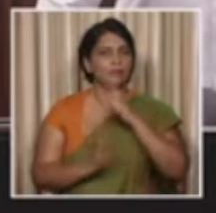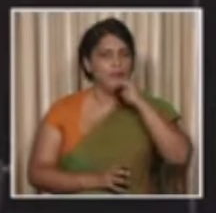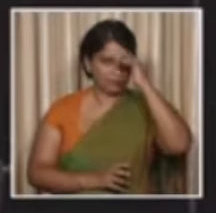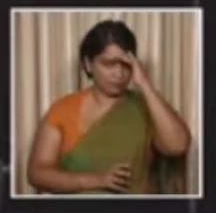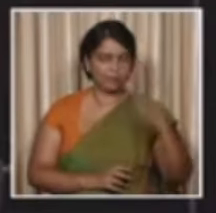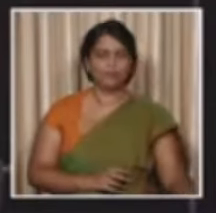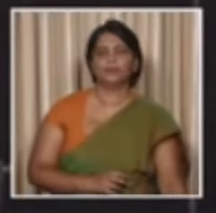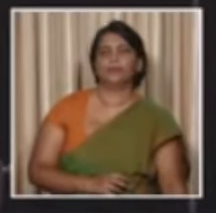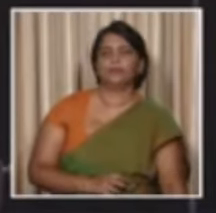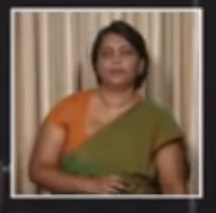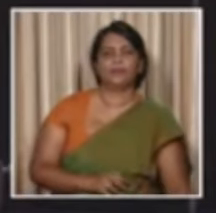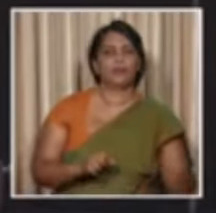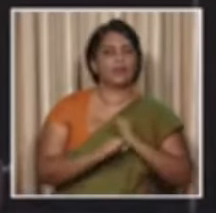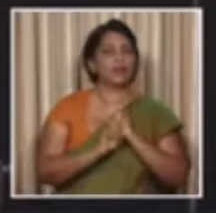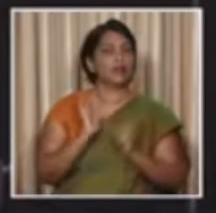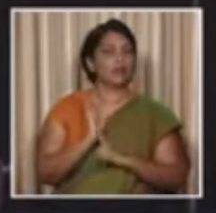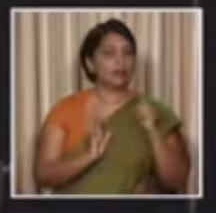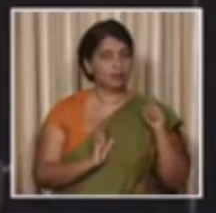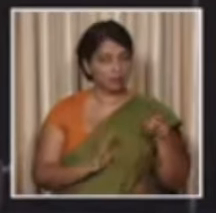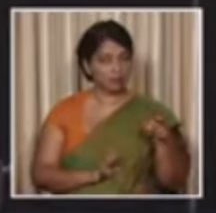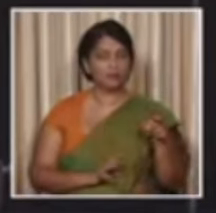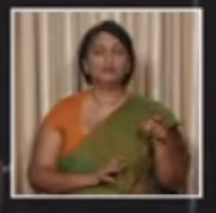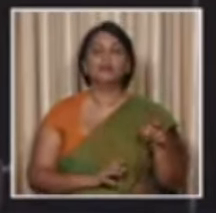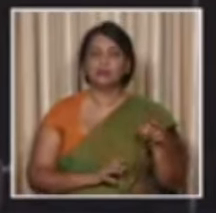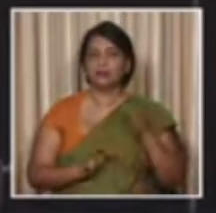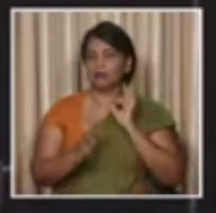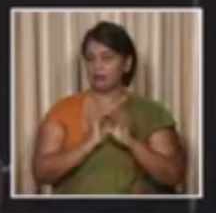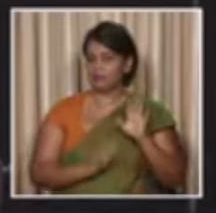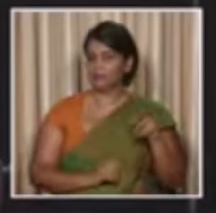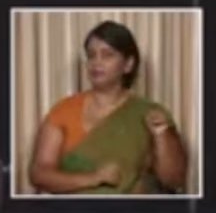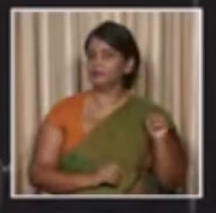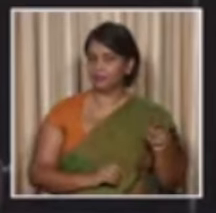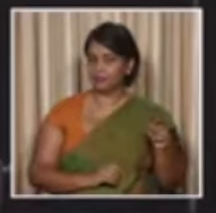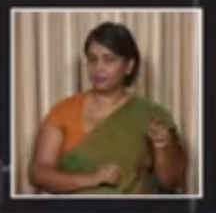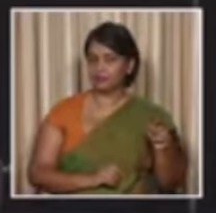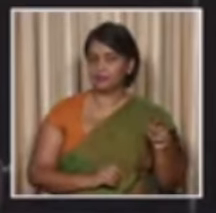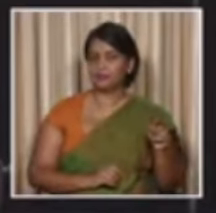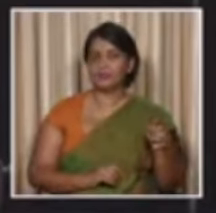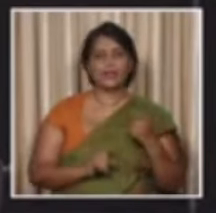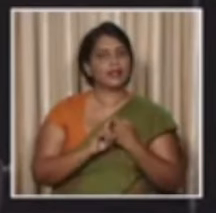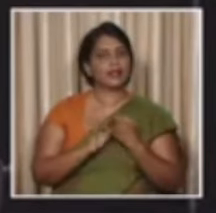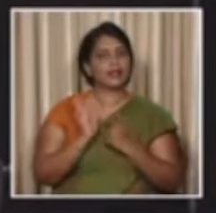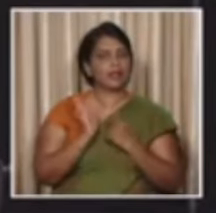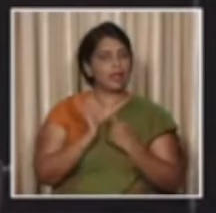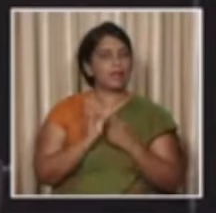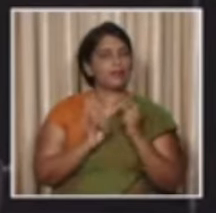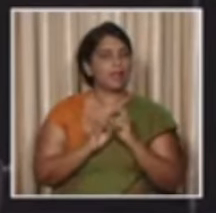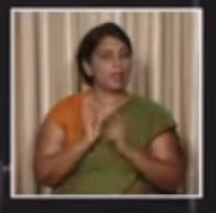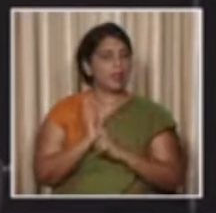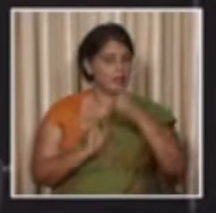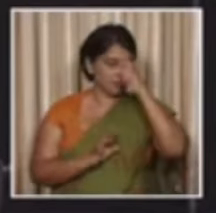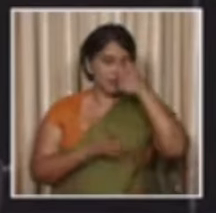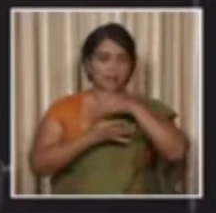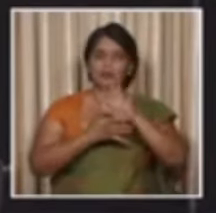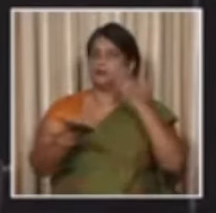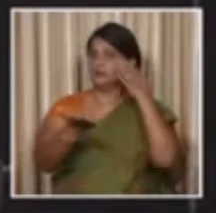Agatumani, Habaradua Uskatiya Vatta, යන ලිපිනේ පදිංචි KRP ලලිතා මහත්මියගෙන් ලැබුණු